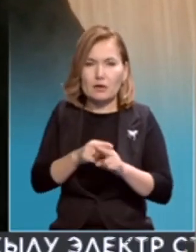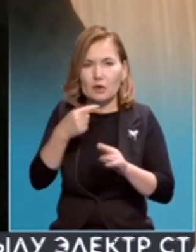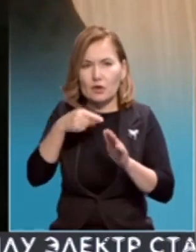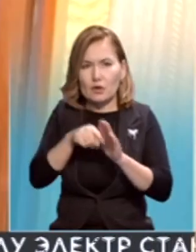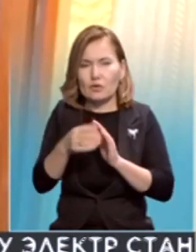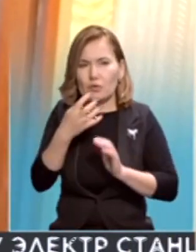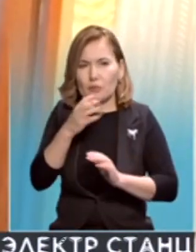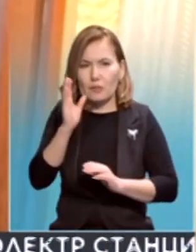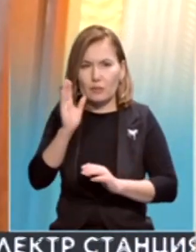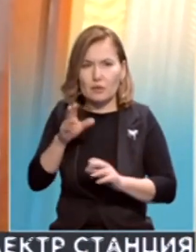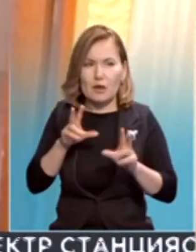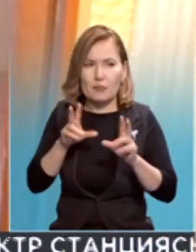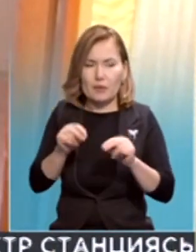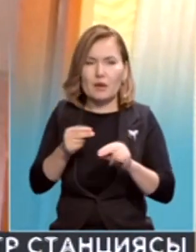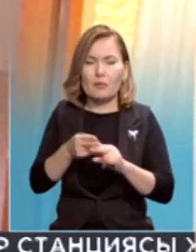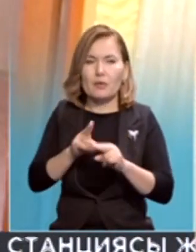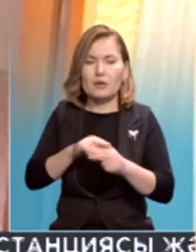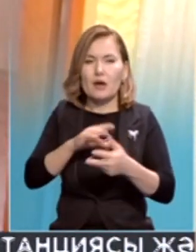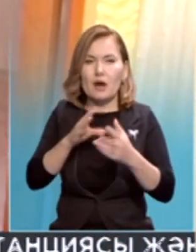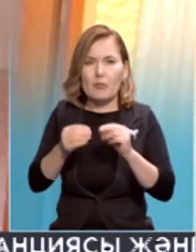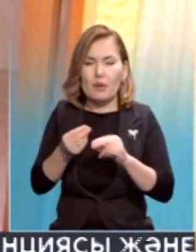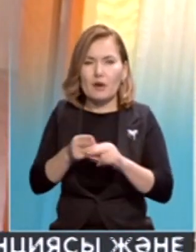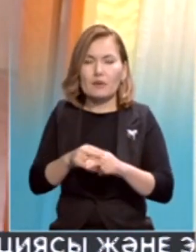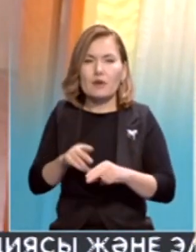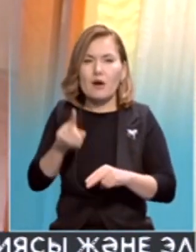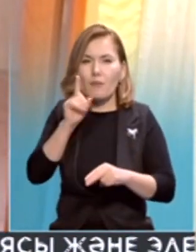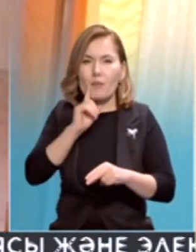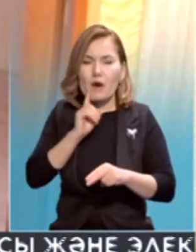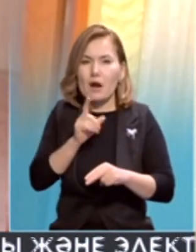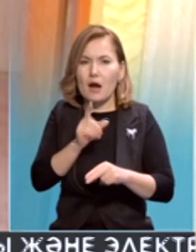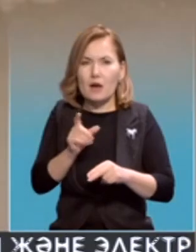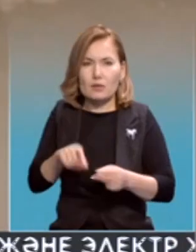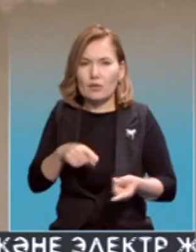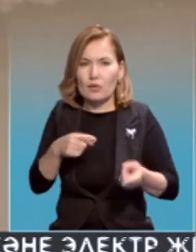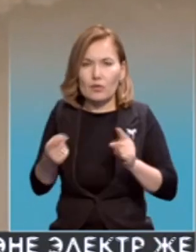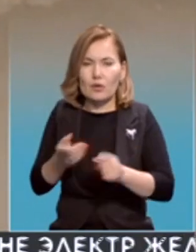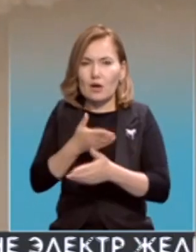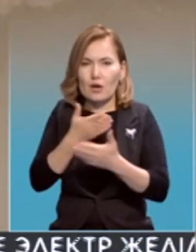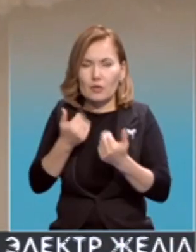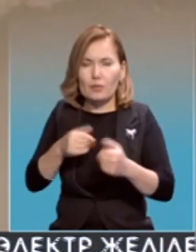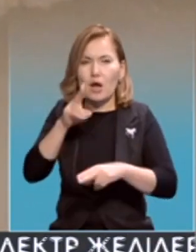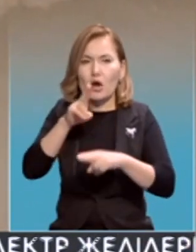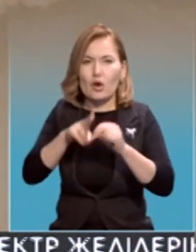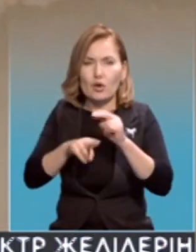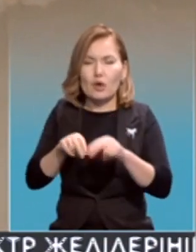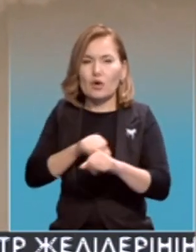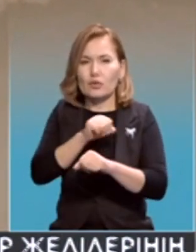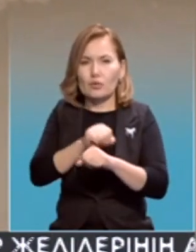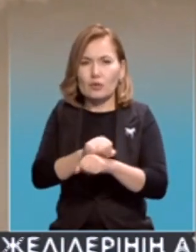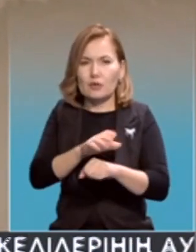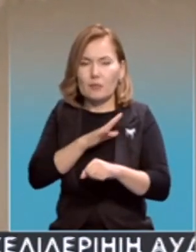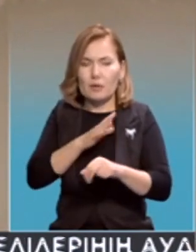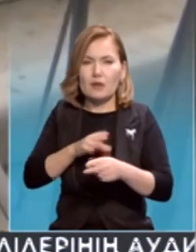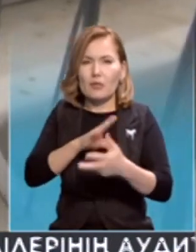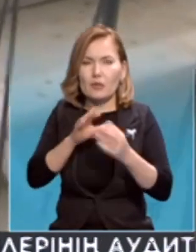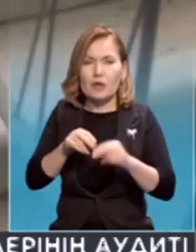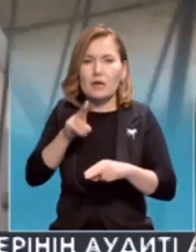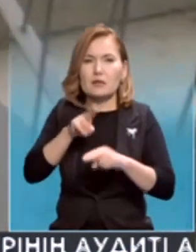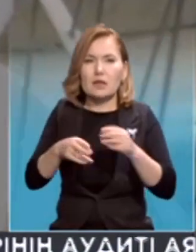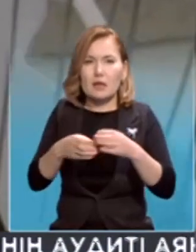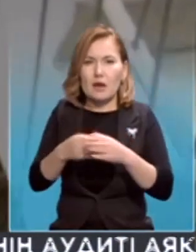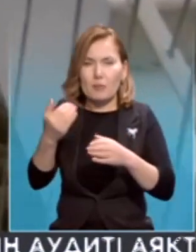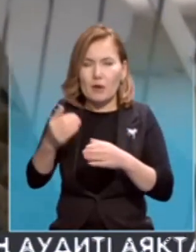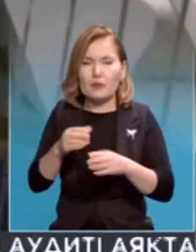келмейді. Пәтерге мұз қатқан үй әлі пайдалануға берілмеген. Құрылысы да тоқтап тұр. Жұмысты мойнына алған мердігер компания